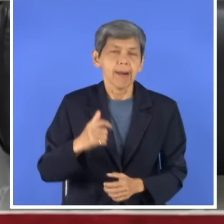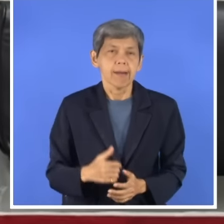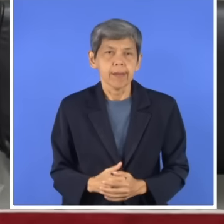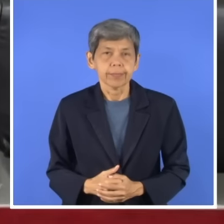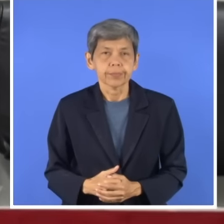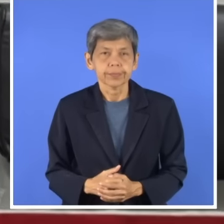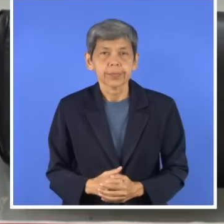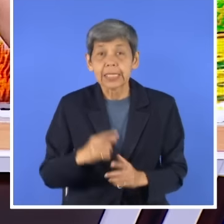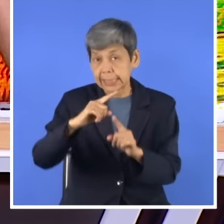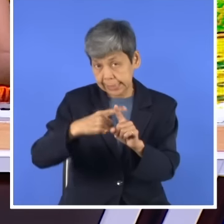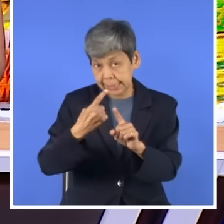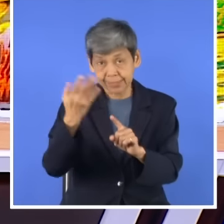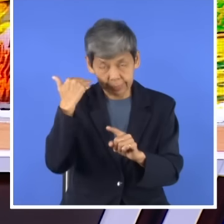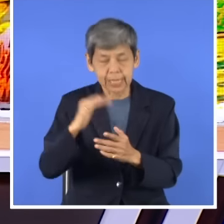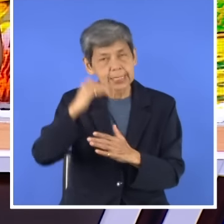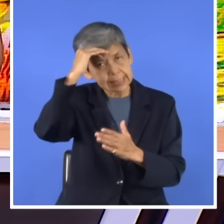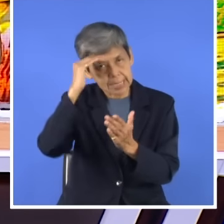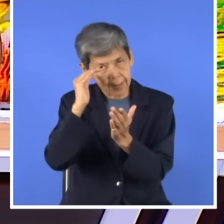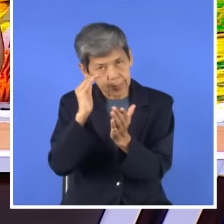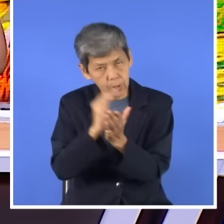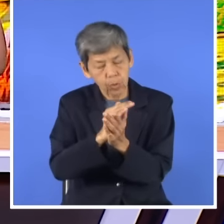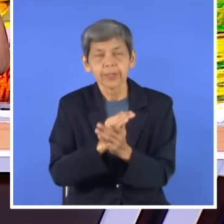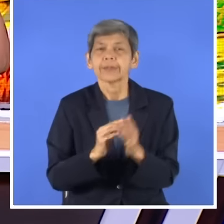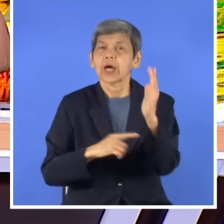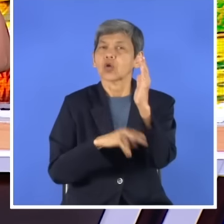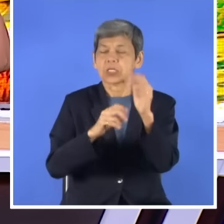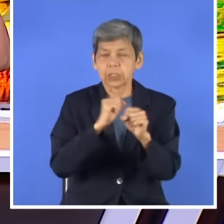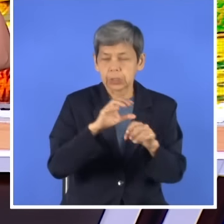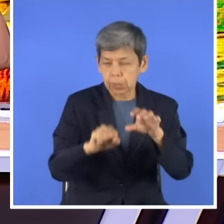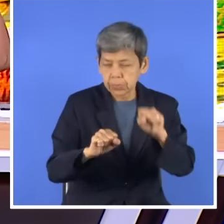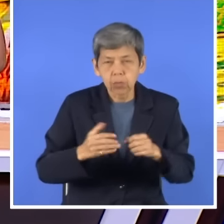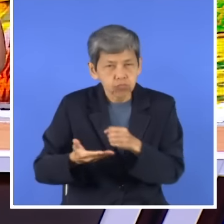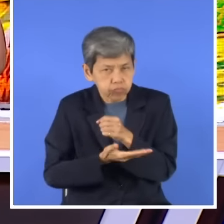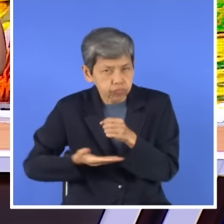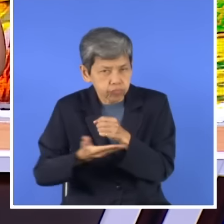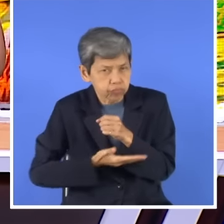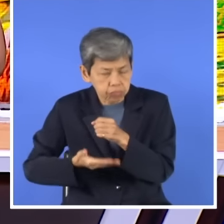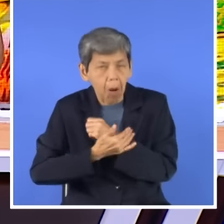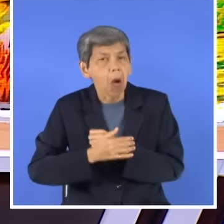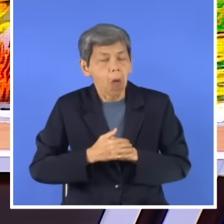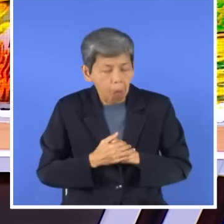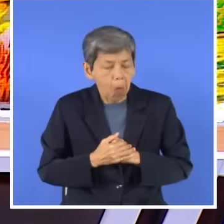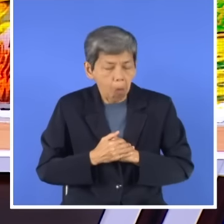ในรอบ1เดือนที่ผ่านมาทางตำรวจของจังหวัดนครศรีธรรมราชไปกวาดล้างยาเสพติดเนี่ยปรากฏว่